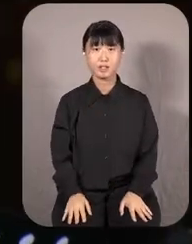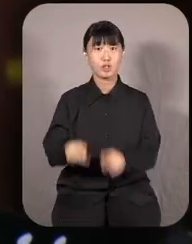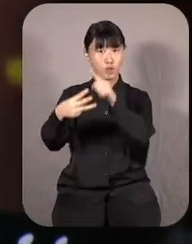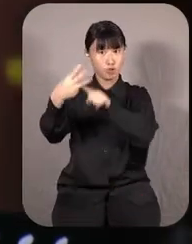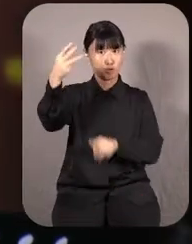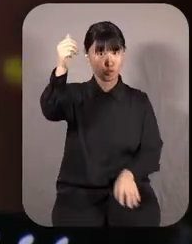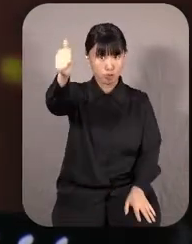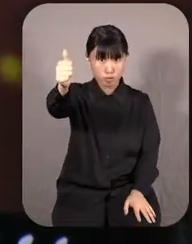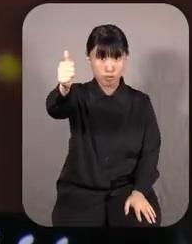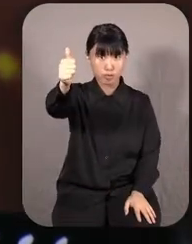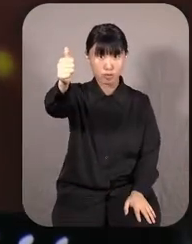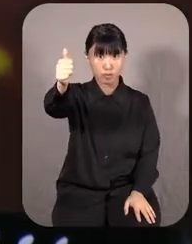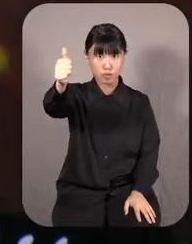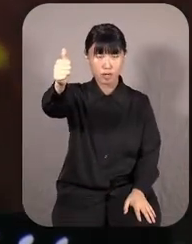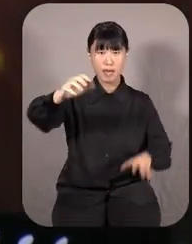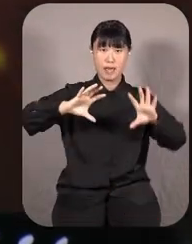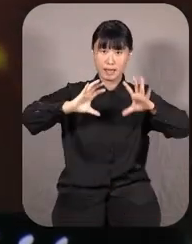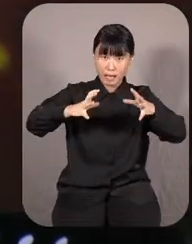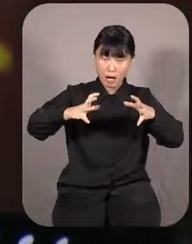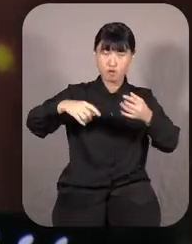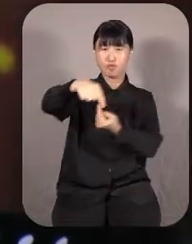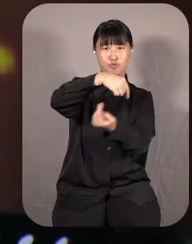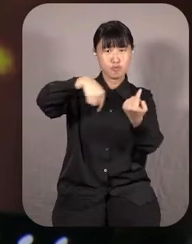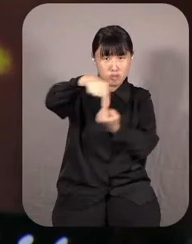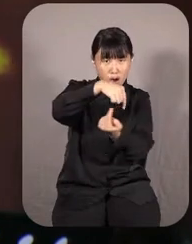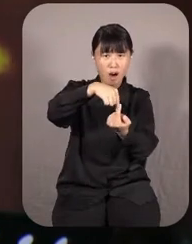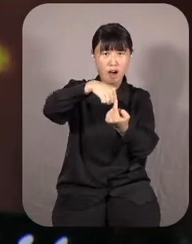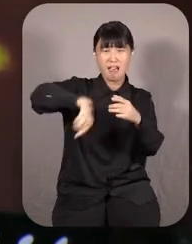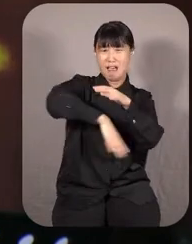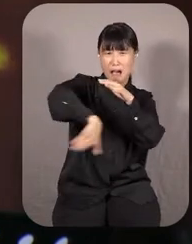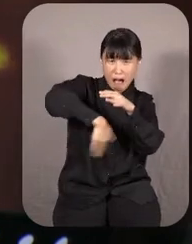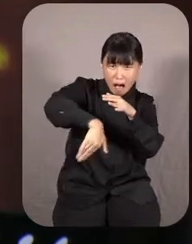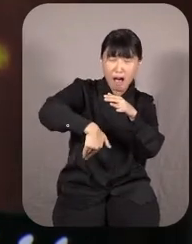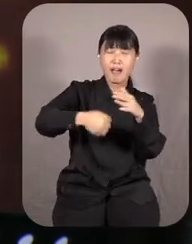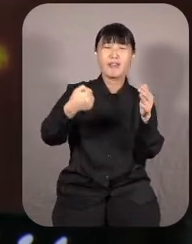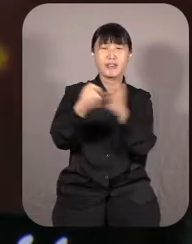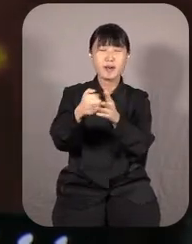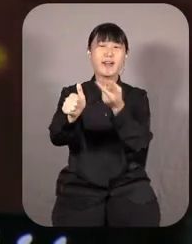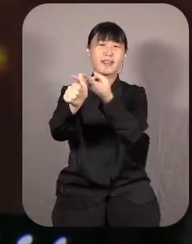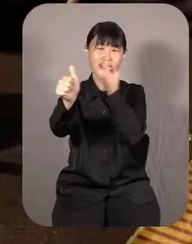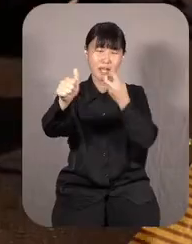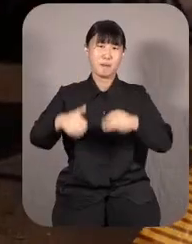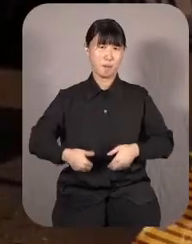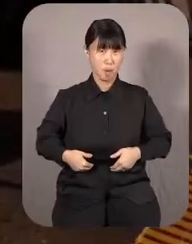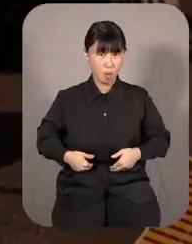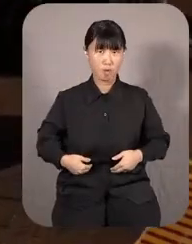윤석열은 국정 운영 자체가 탄핵 대상입니다.